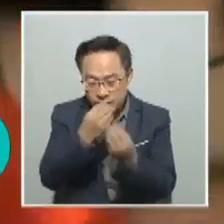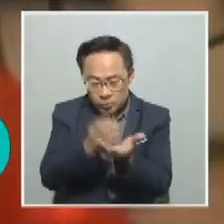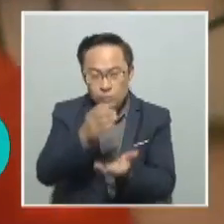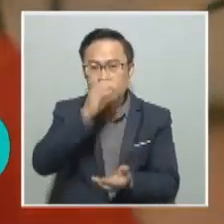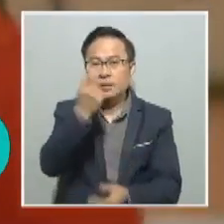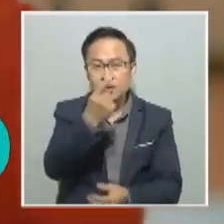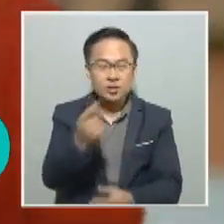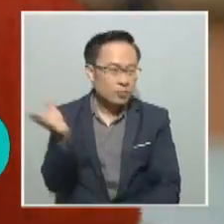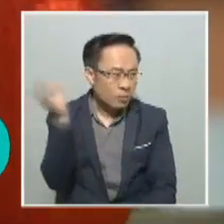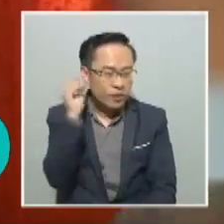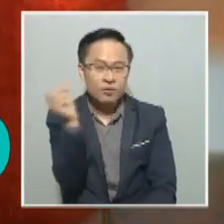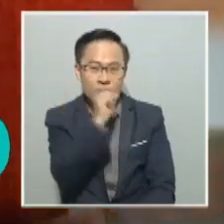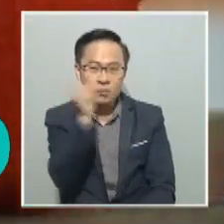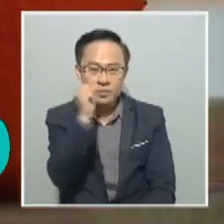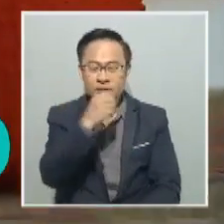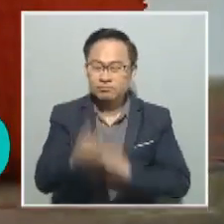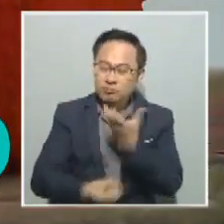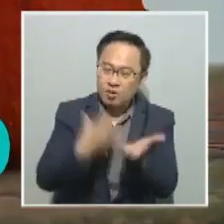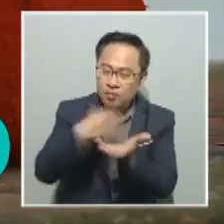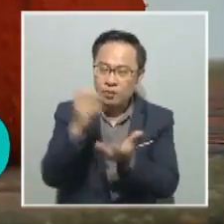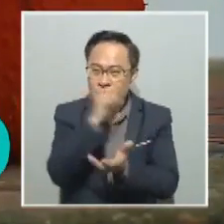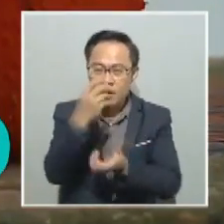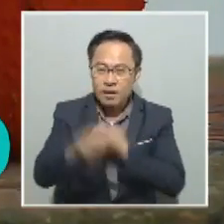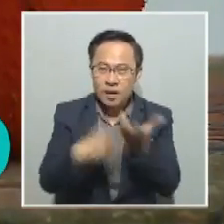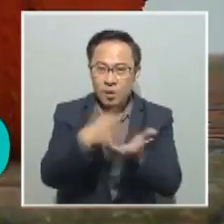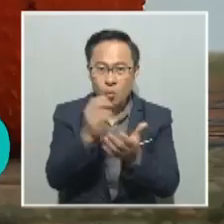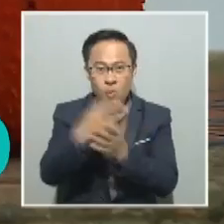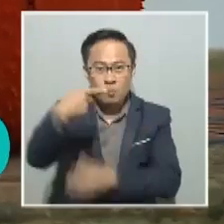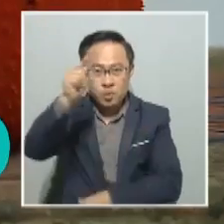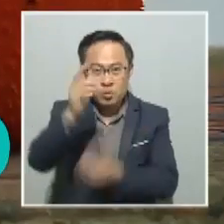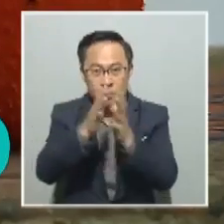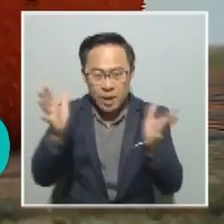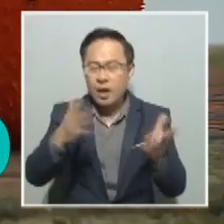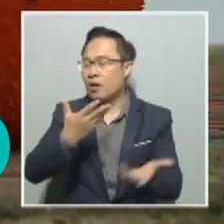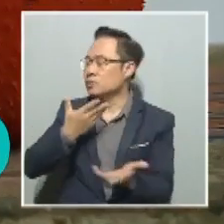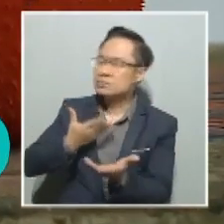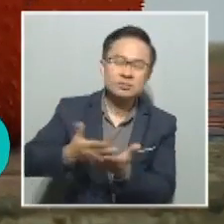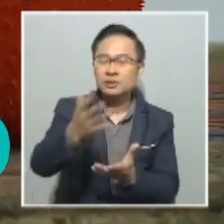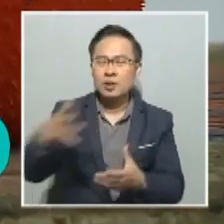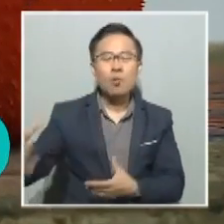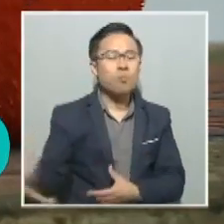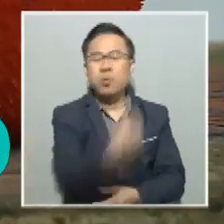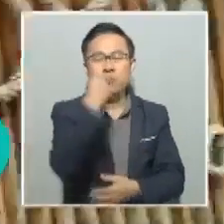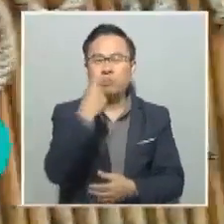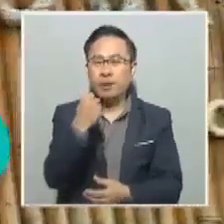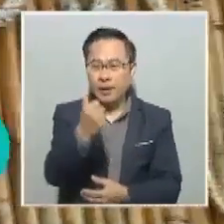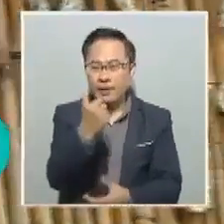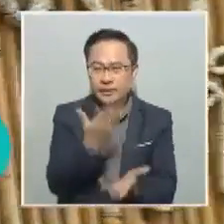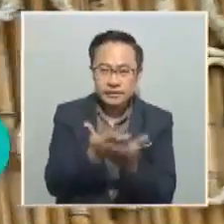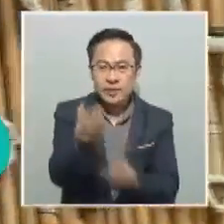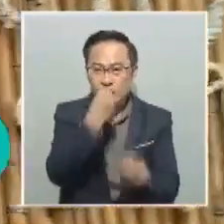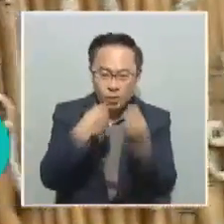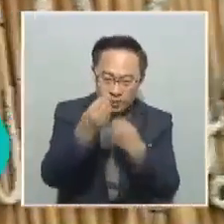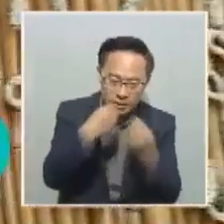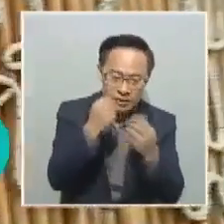เดียวนะฮะโอ้โหพอคุณป้าคณิษฐาแหล่ที สรรพคุณเยอะขนาดนี ้เมาหมดทุกผลิตภัณฑ ์ ขนม กงคุก